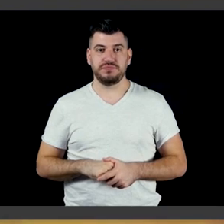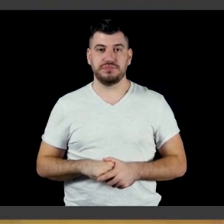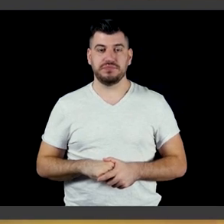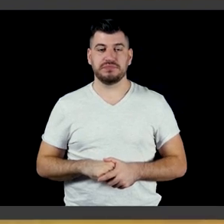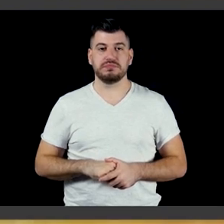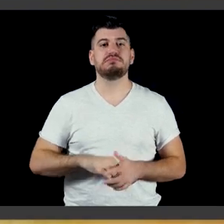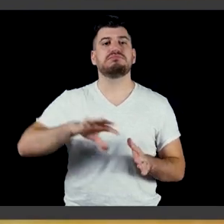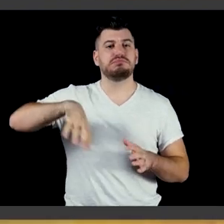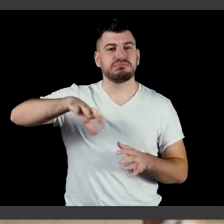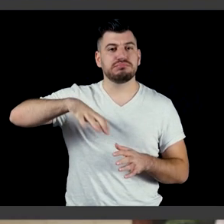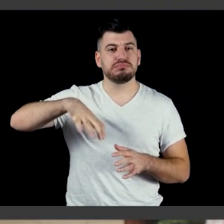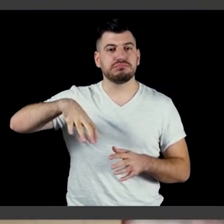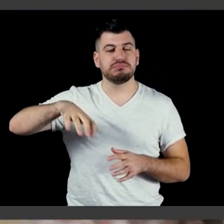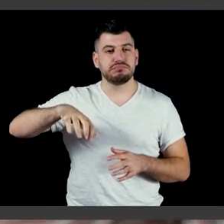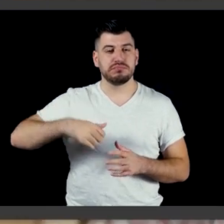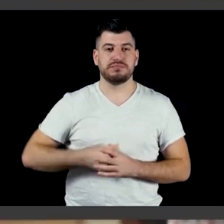και θα χτυπήσω πρώτα στο μίξερ